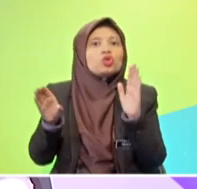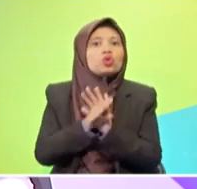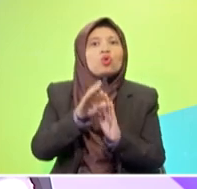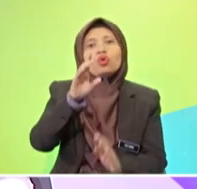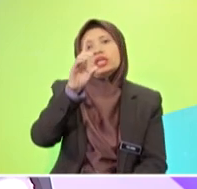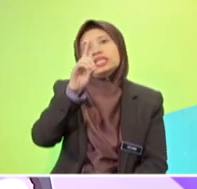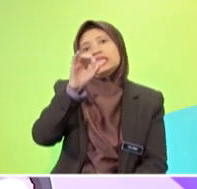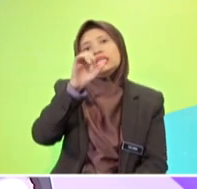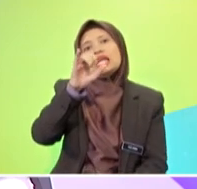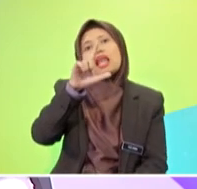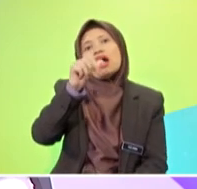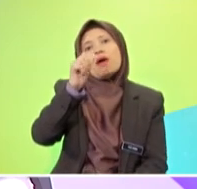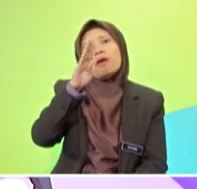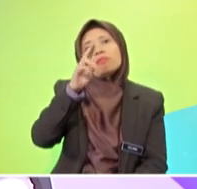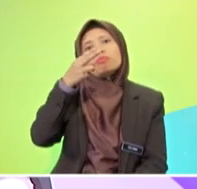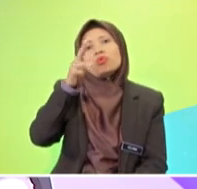itu kurang bulat